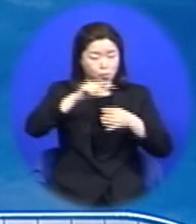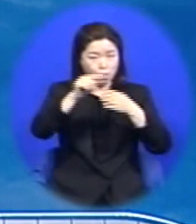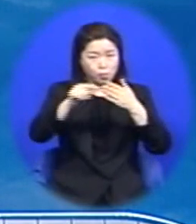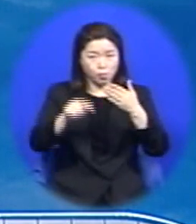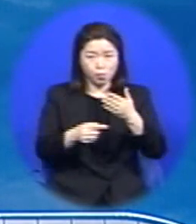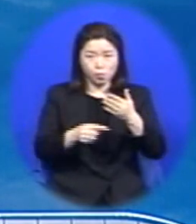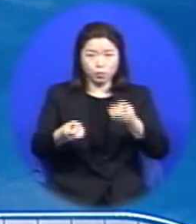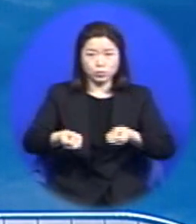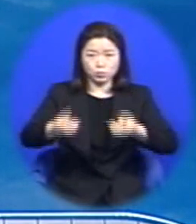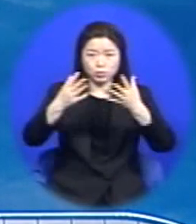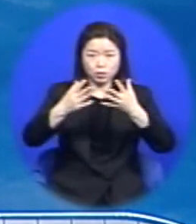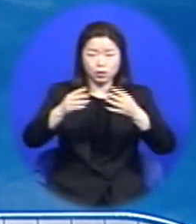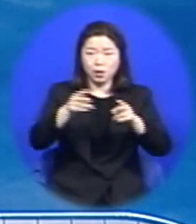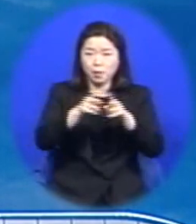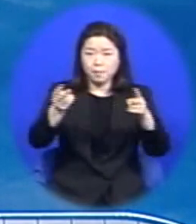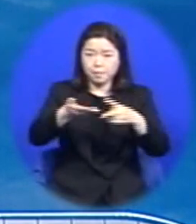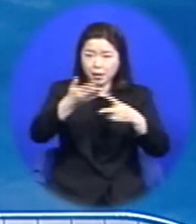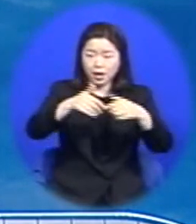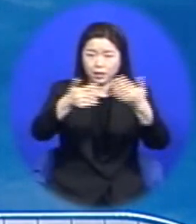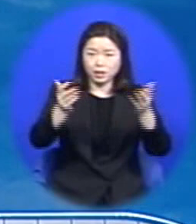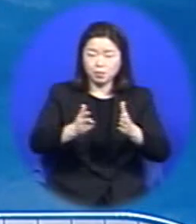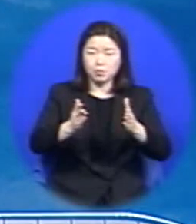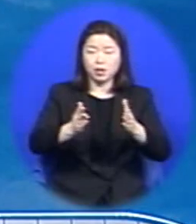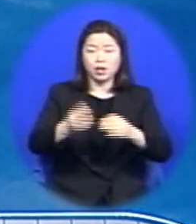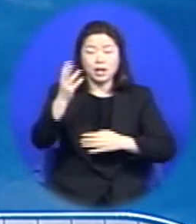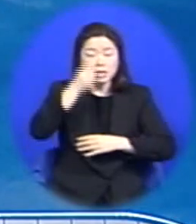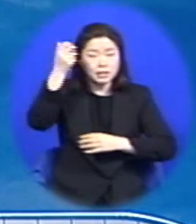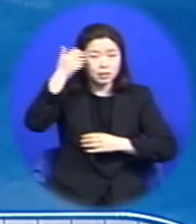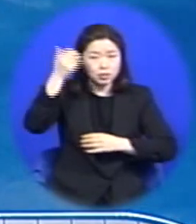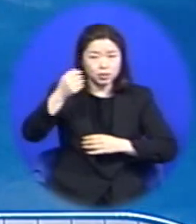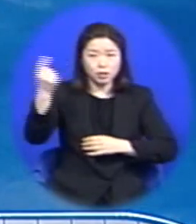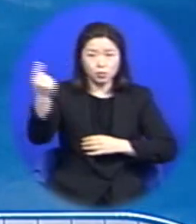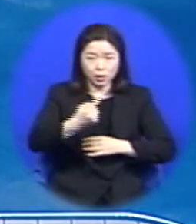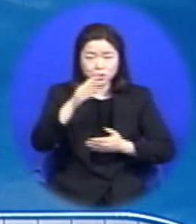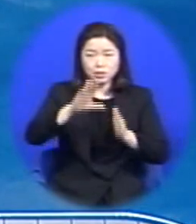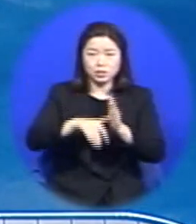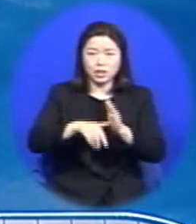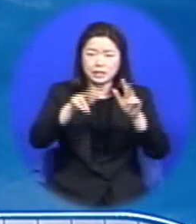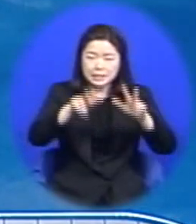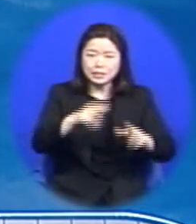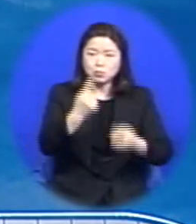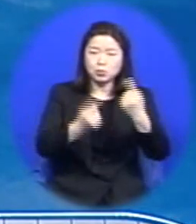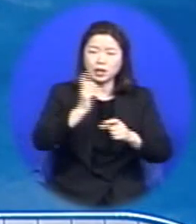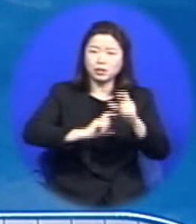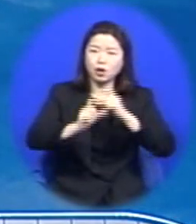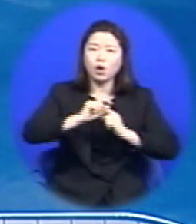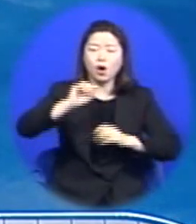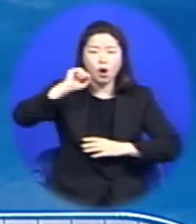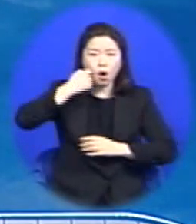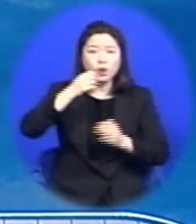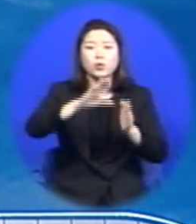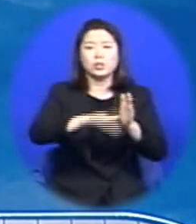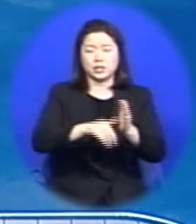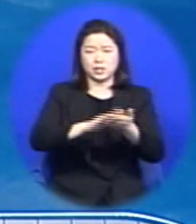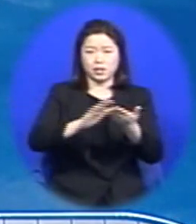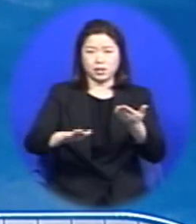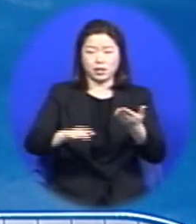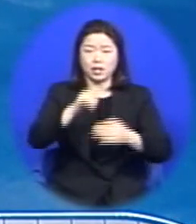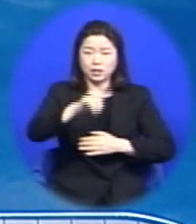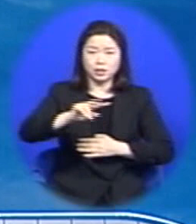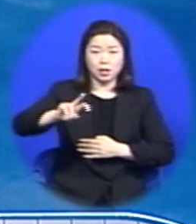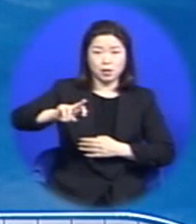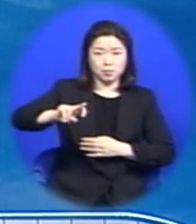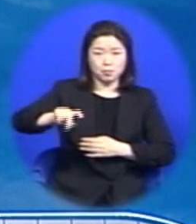성령이 임했을 때 지금보다도 영적으로 더 어려웠던 때예요. 그때 하나님은 120문도에게 불로 응답하셨던